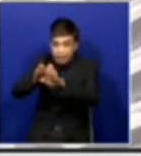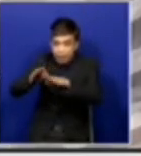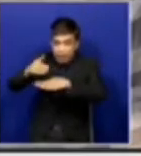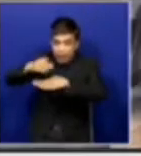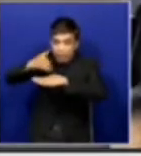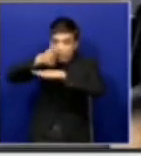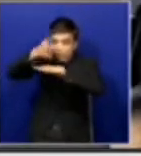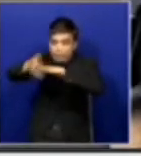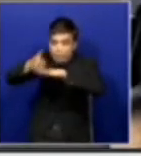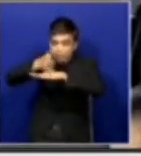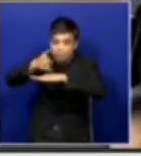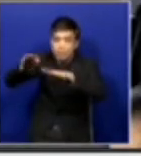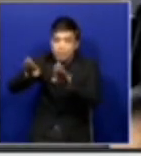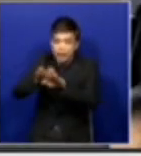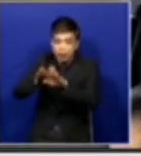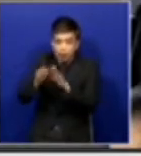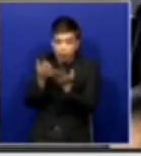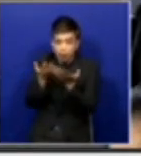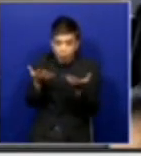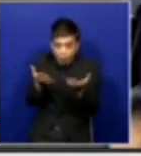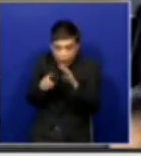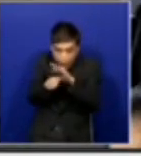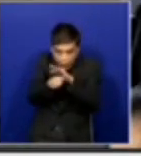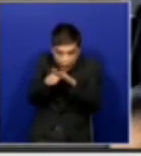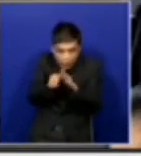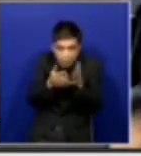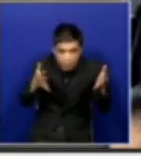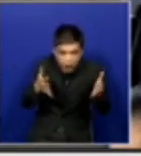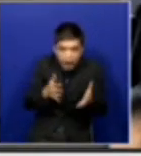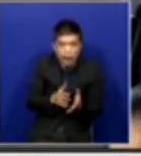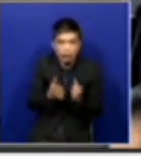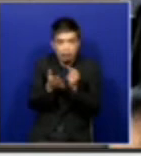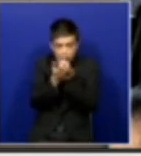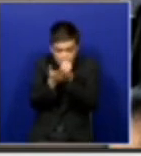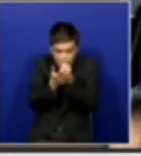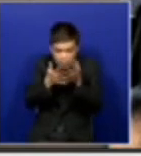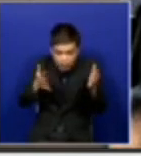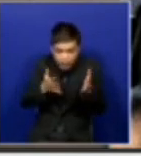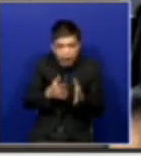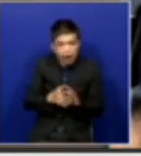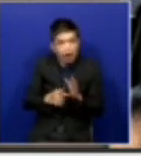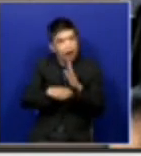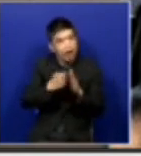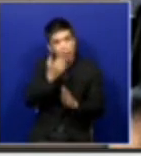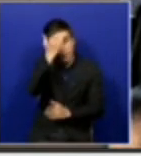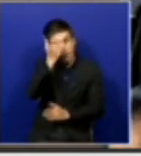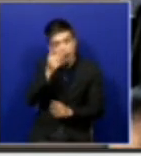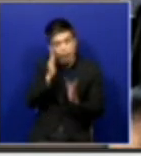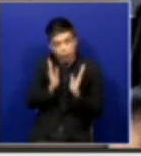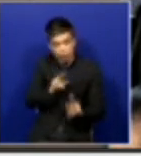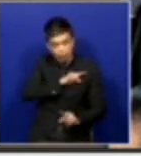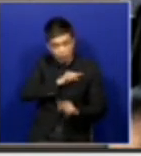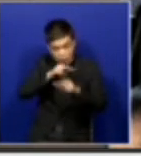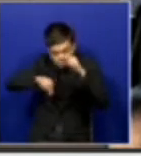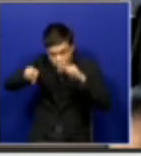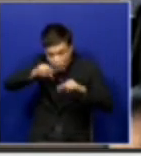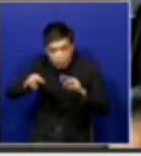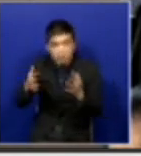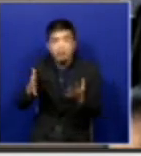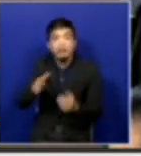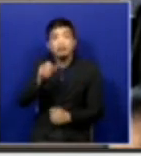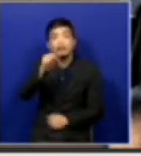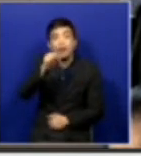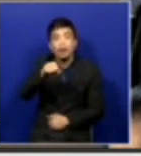การรักษาชายแดนนี่ถ้าไม่มีด่านไม่มีศูนย์กากรไม่มีใครรักษาได้เลยหรืออย่างไรท่านประธานทึกโลภ